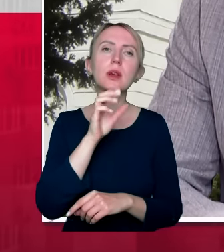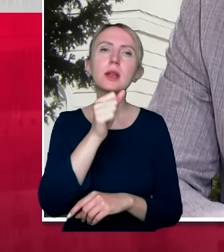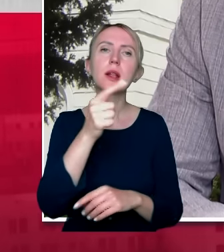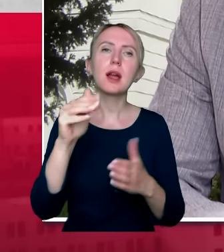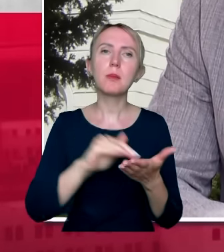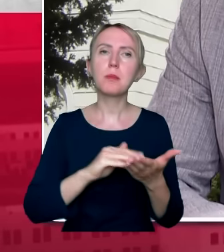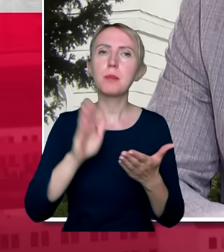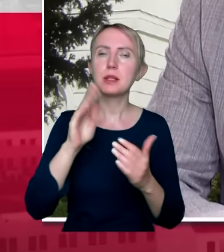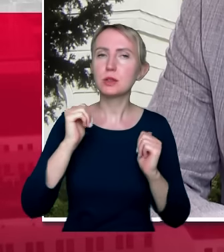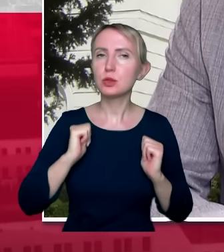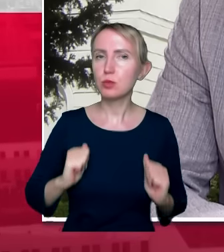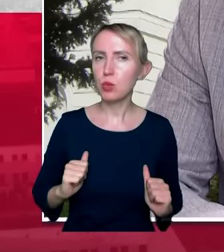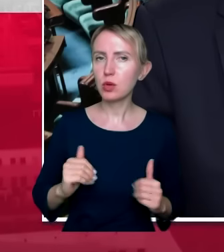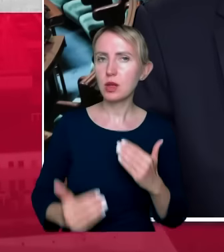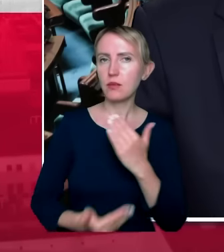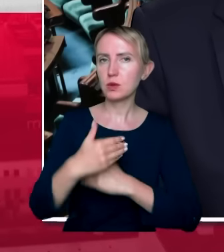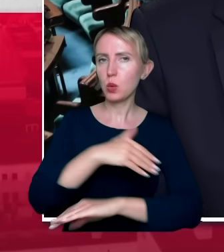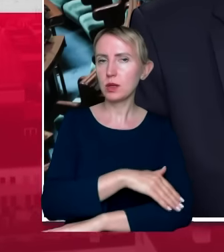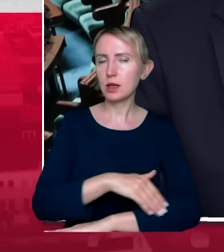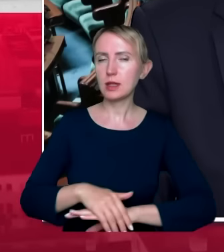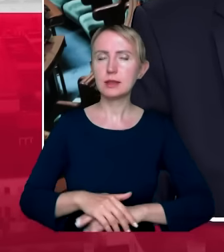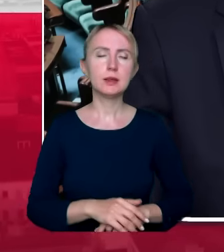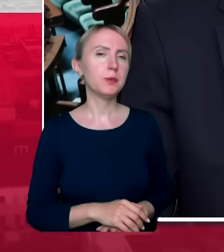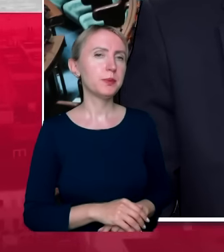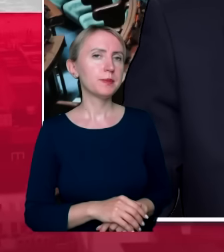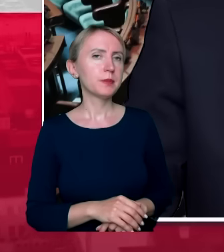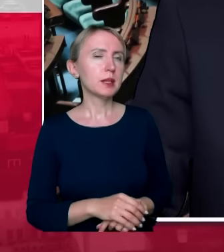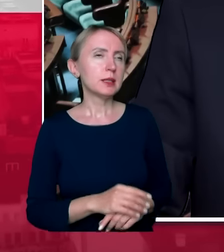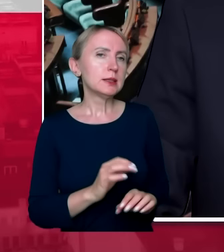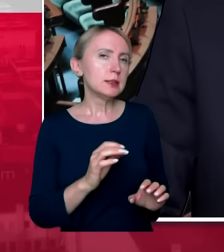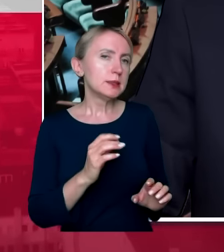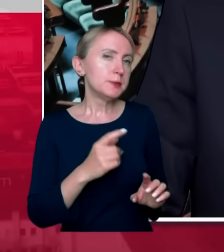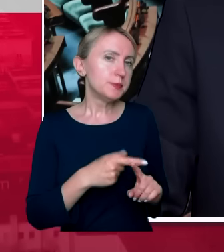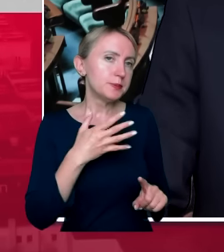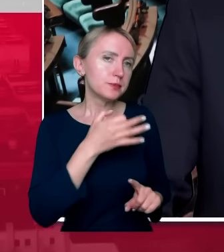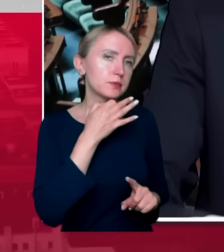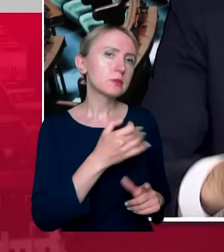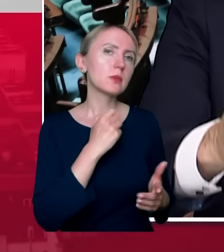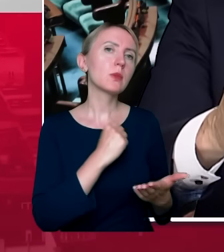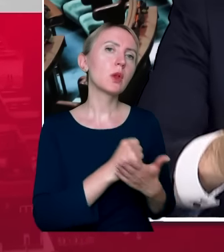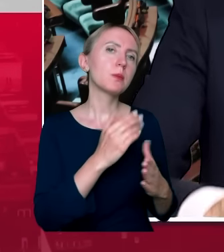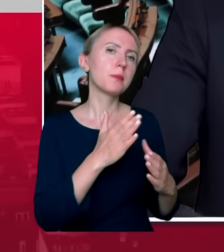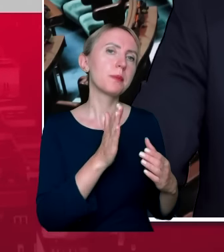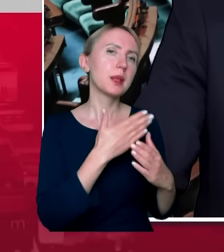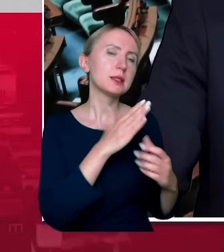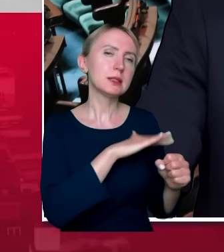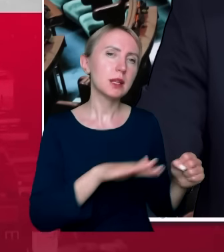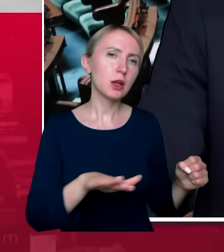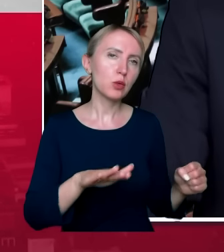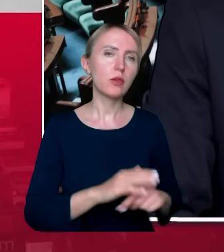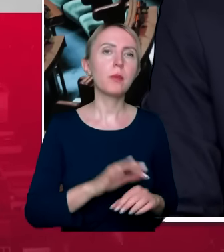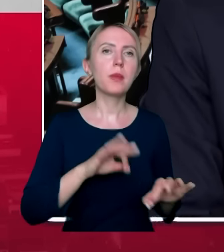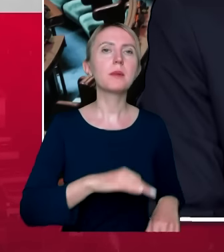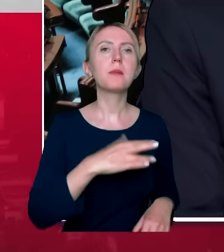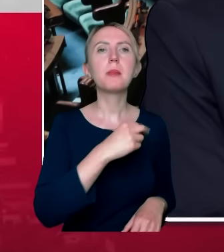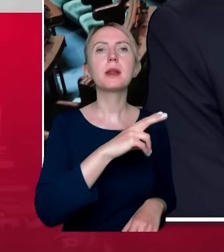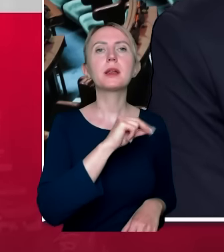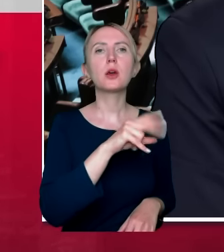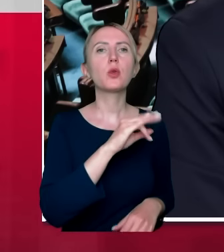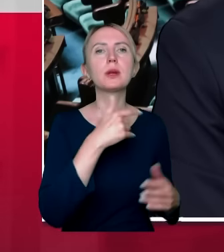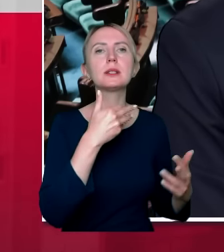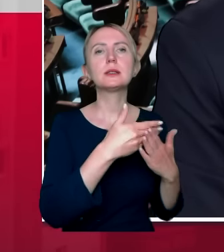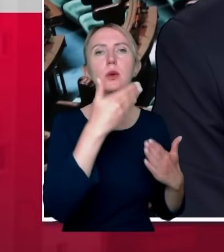będzie mi spokój na wschodniej granicy. A z drugiej strony to jest drastyczne pytanie o kwestie międzynarodowe. Puentuje pan poseł Marek Jakubiak i musimy powoli